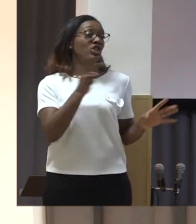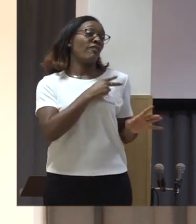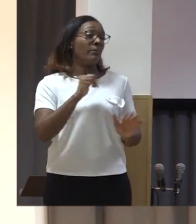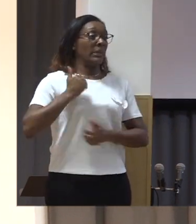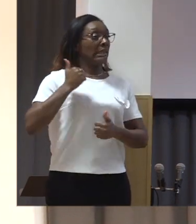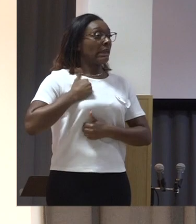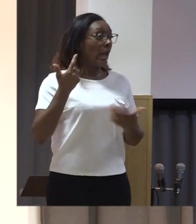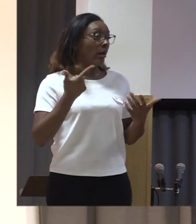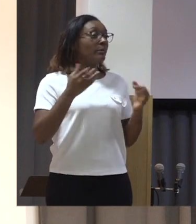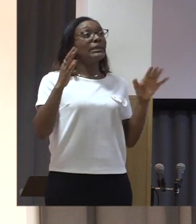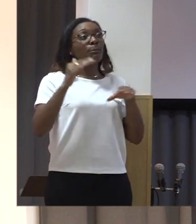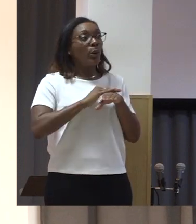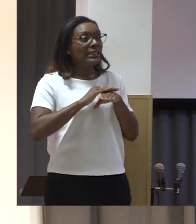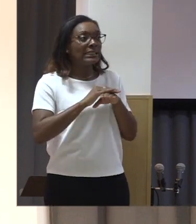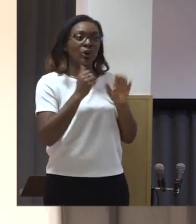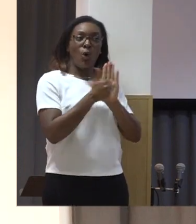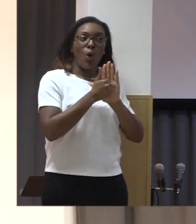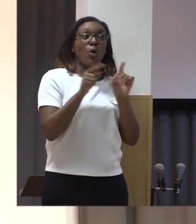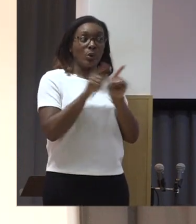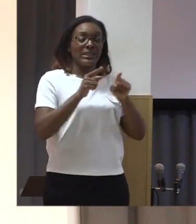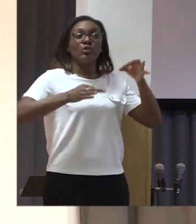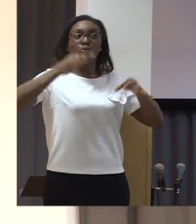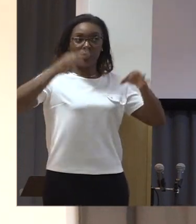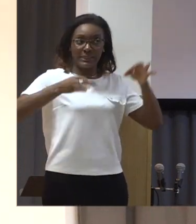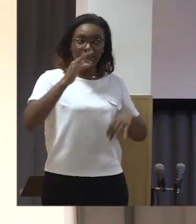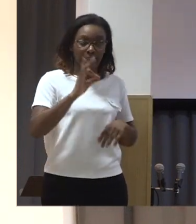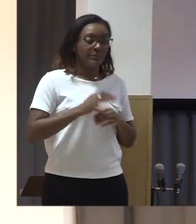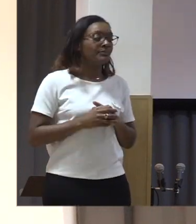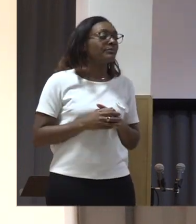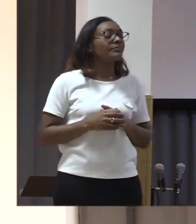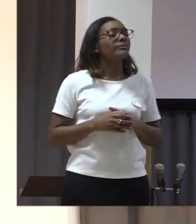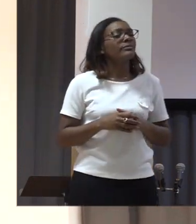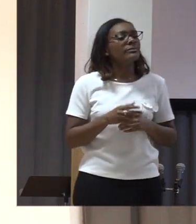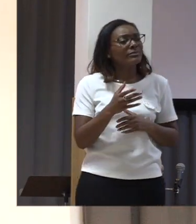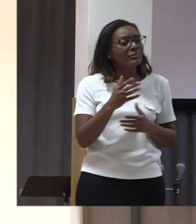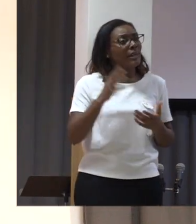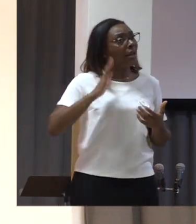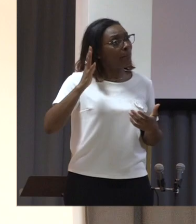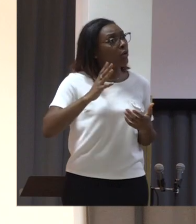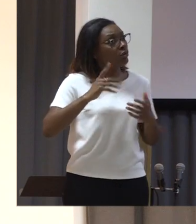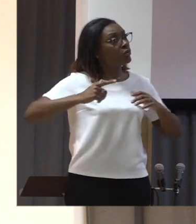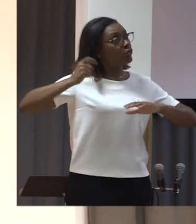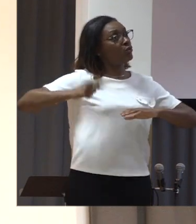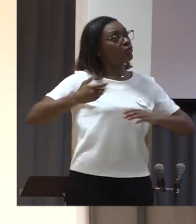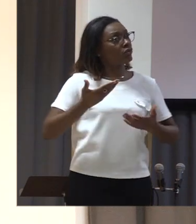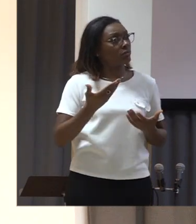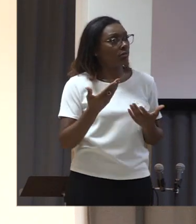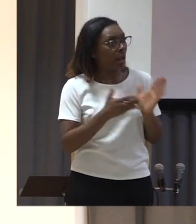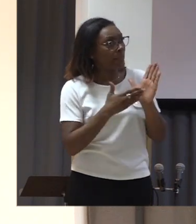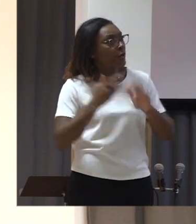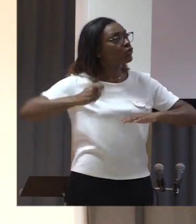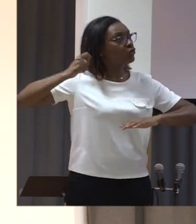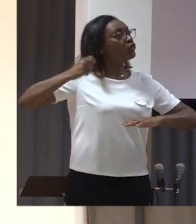politiques, mais ils assumaient aussi des fonctions juridiques. Et nous sommes à l'époque des juges, mais plus précisément